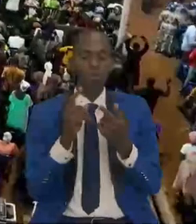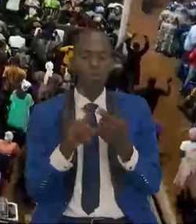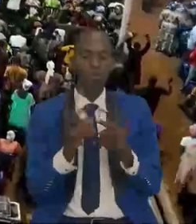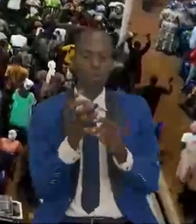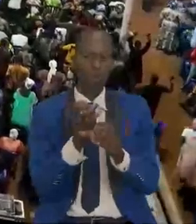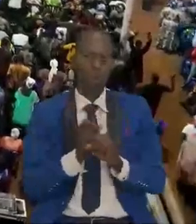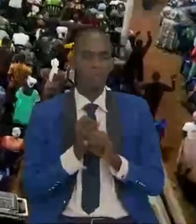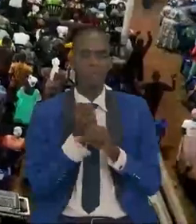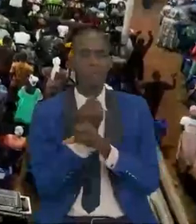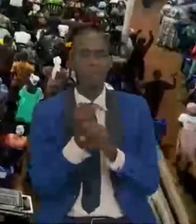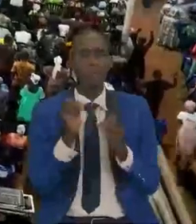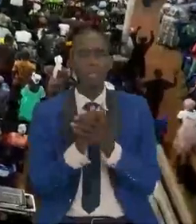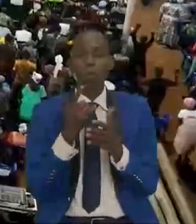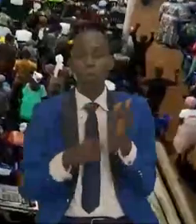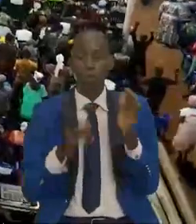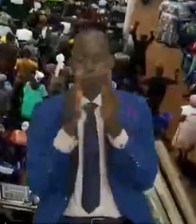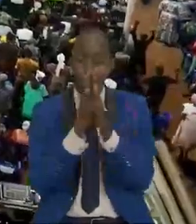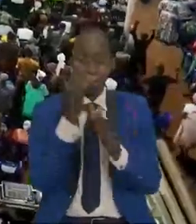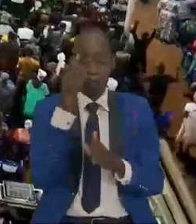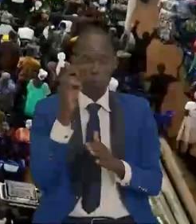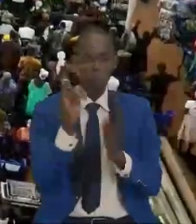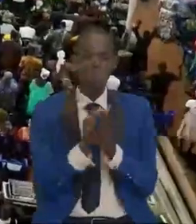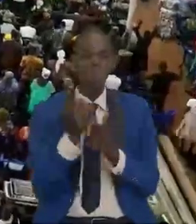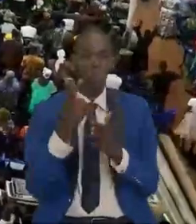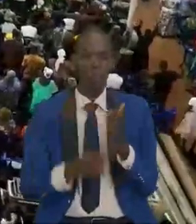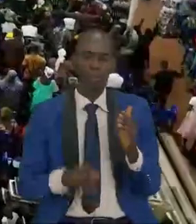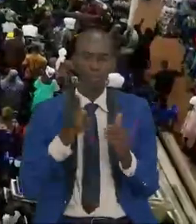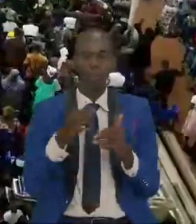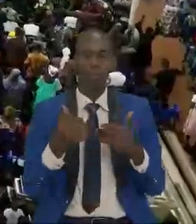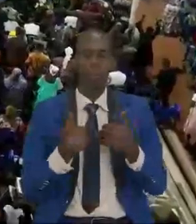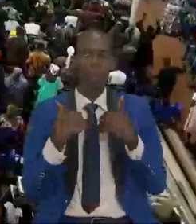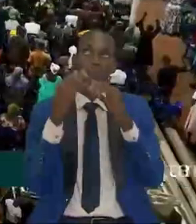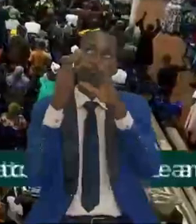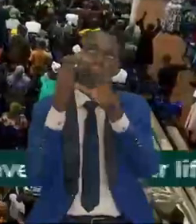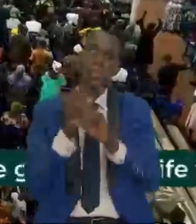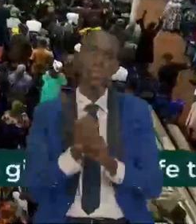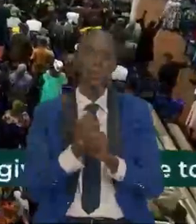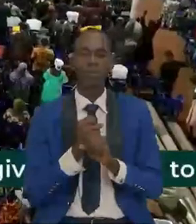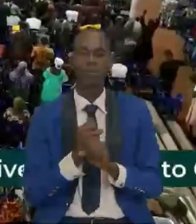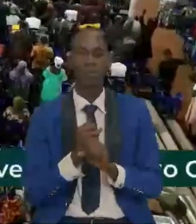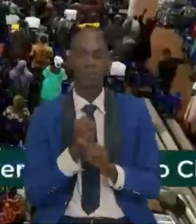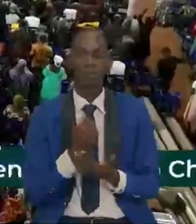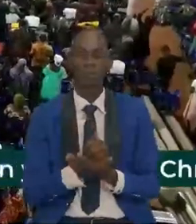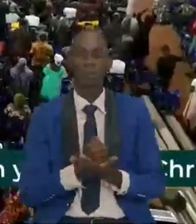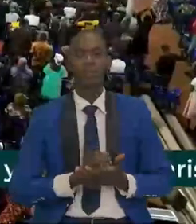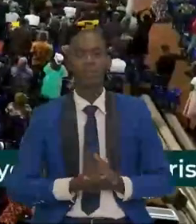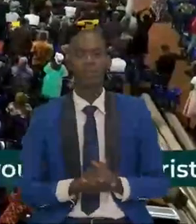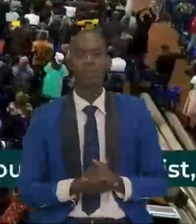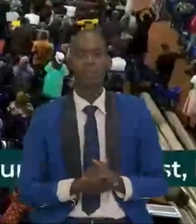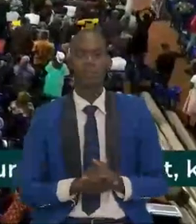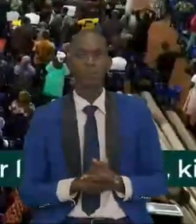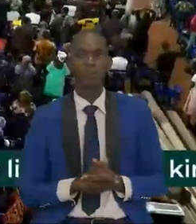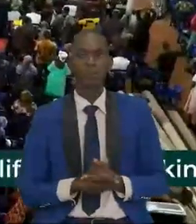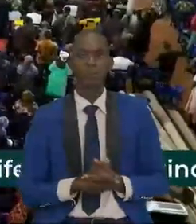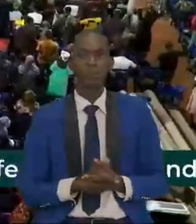Gloire à Dieu. C'est ainsi qu'on a le salut. Alors, c'est pour ce salut que vous avez